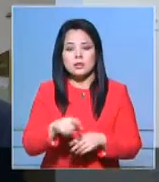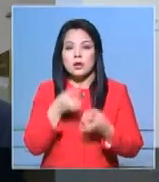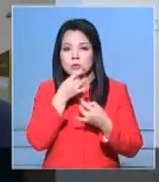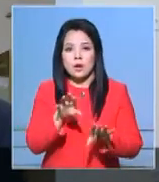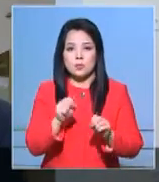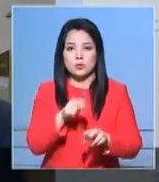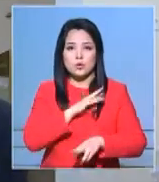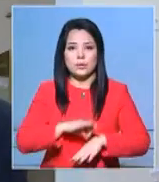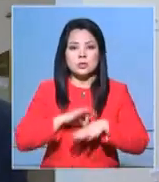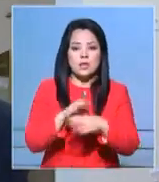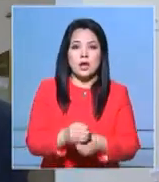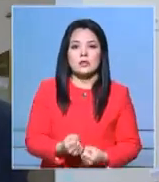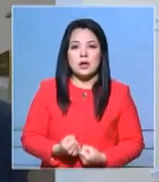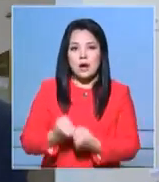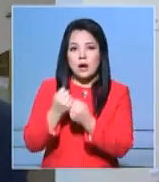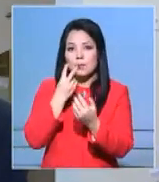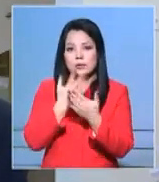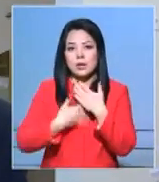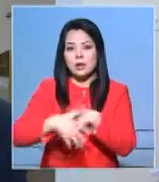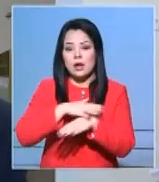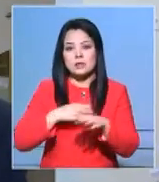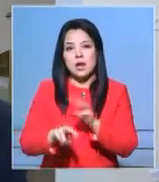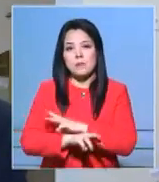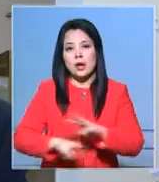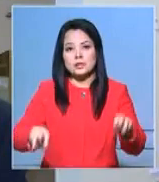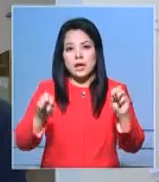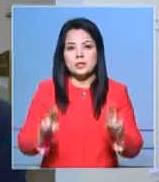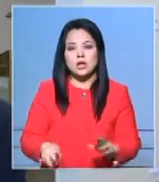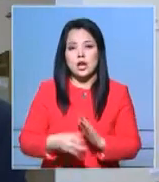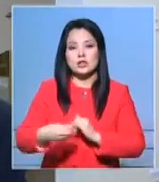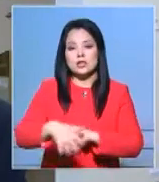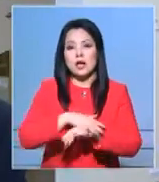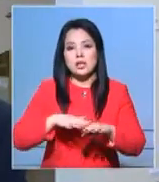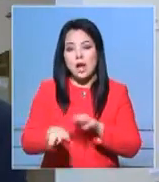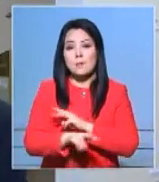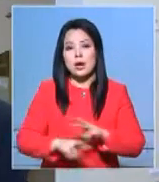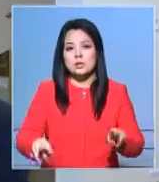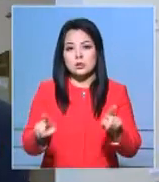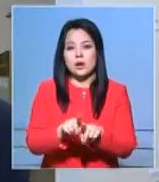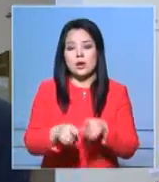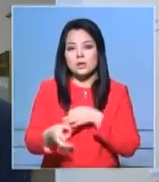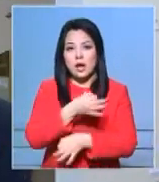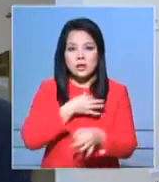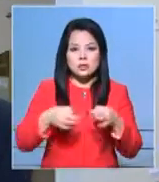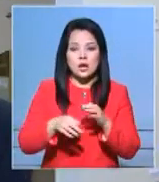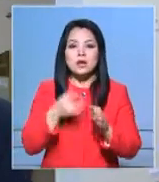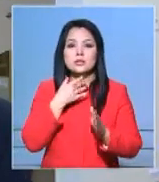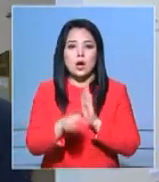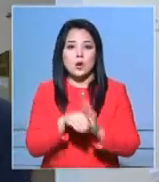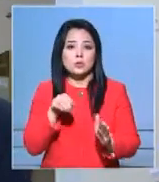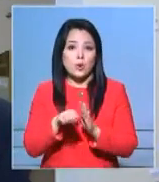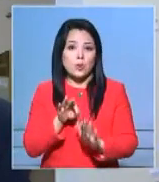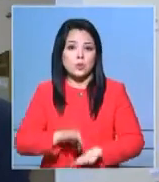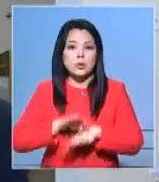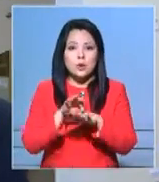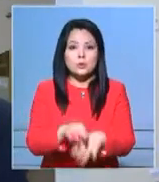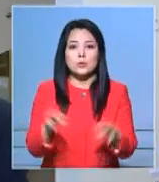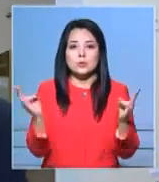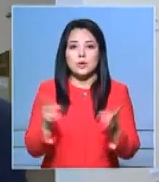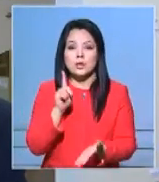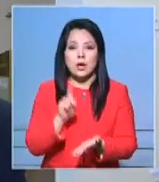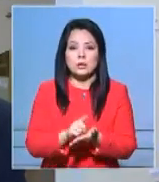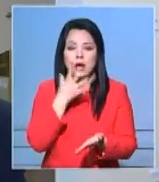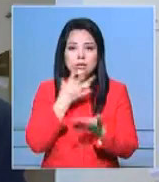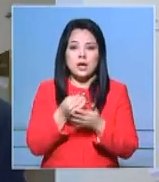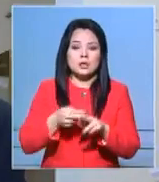құптау керек. Сондықтан мерзімінен бұрын мәжілістің және жергілікті мәслихаттардың сайлауын өткізу өте дұрыс. Себебі сайлау өткізу арқылы халықтың тағы бір